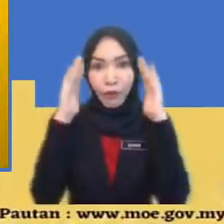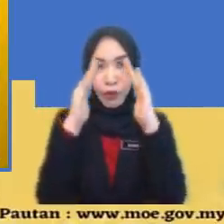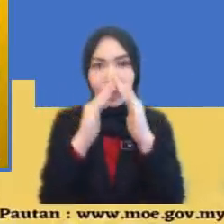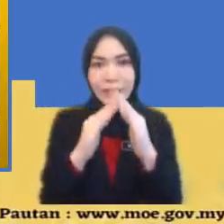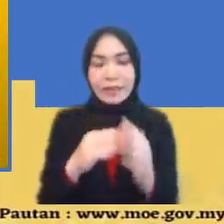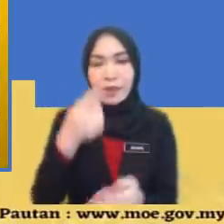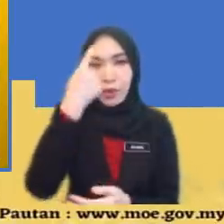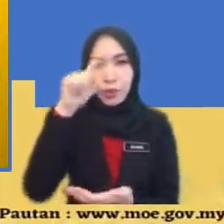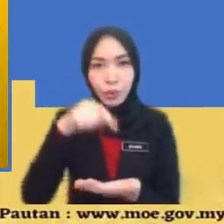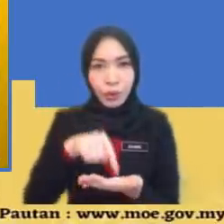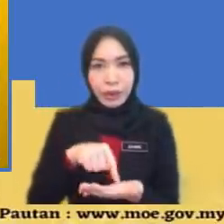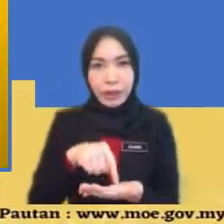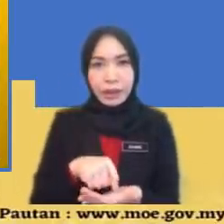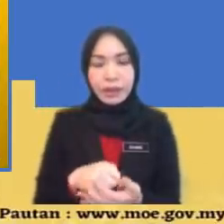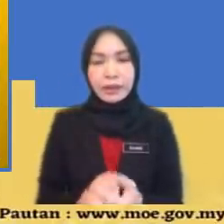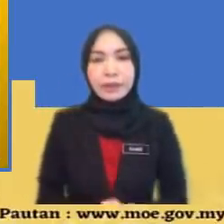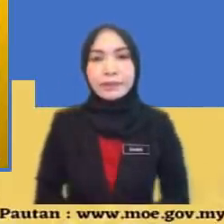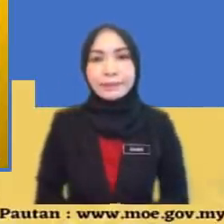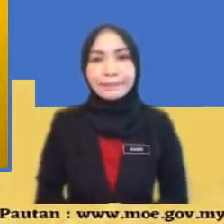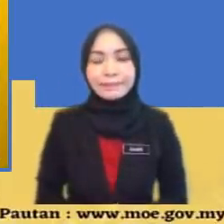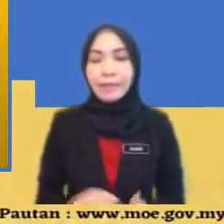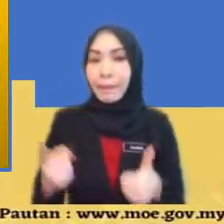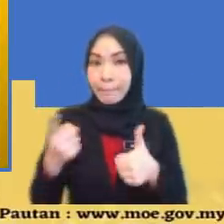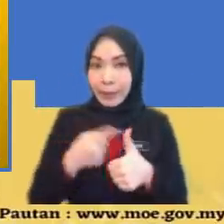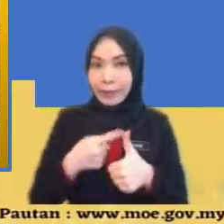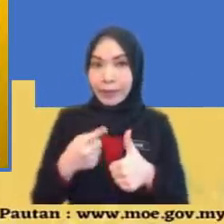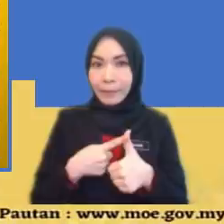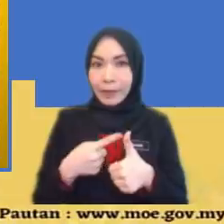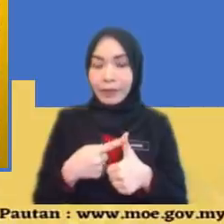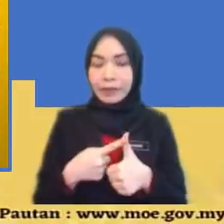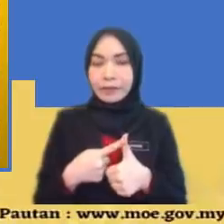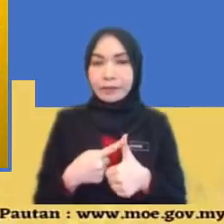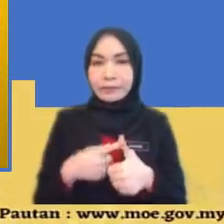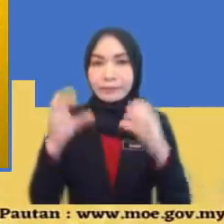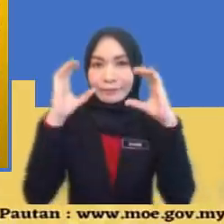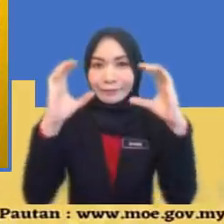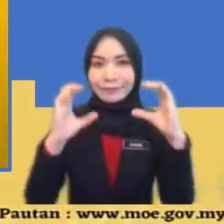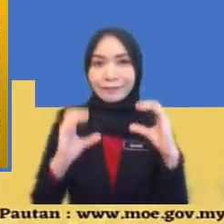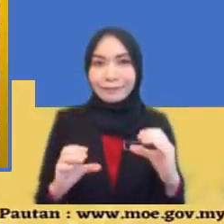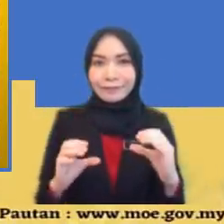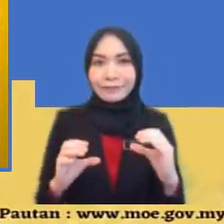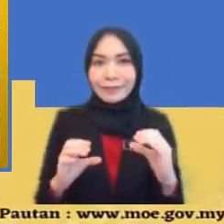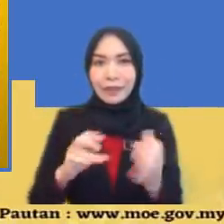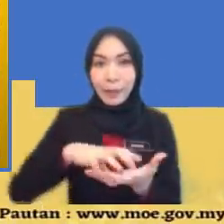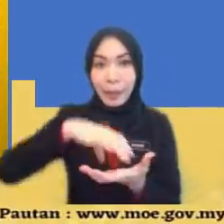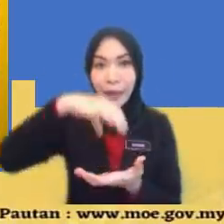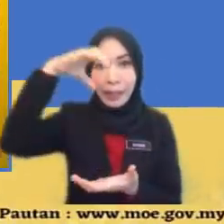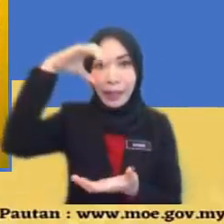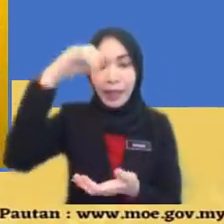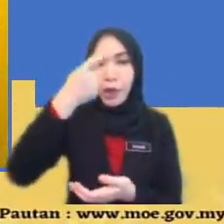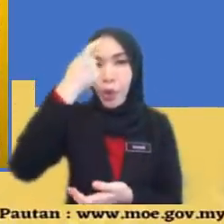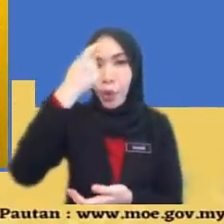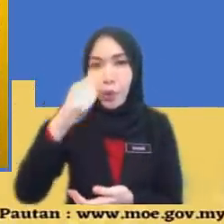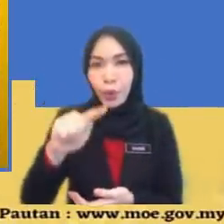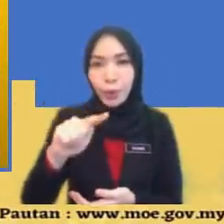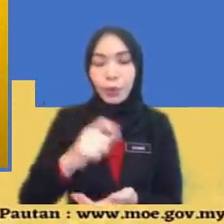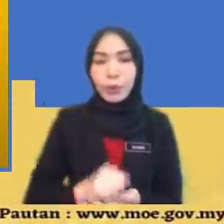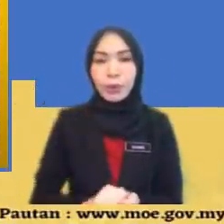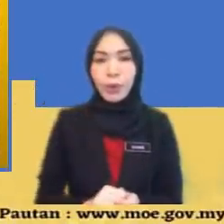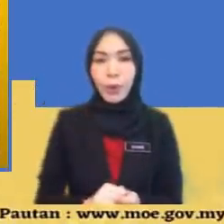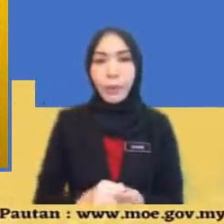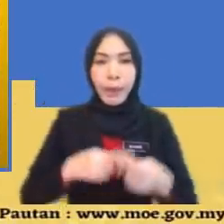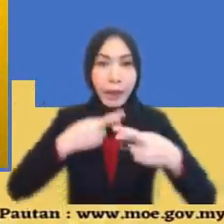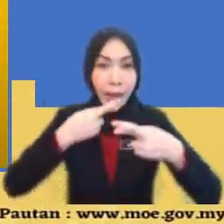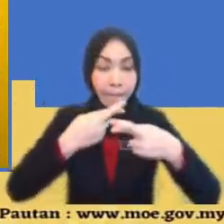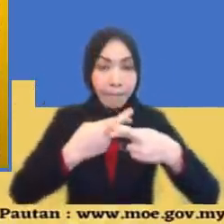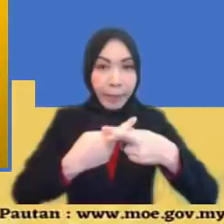yaitu pertamanya Ila strategi pengukuhan dan pengayaan yang betujuan untuk merapatkan